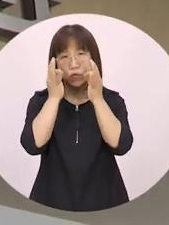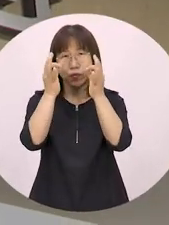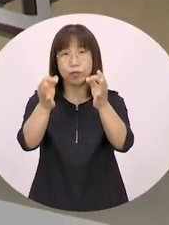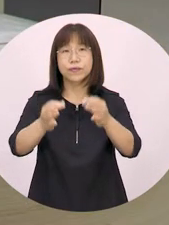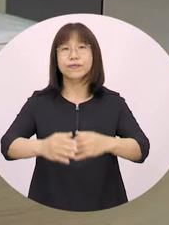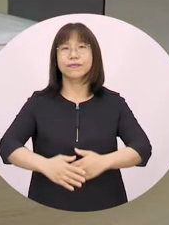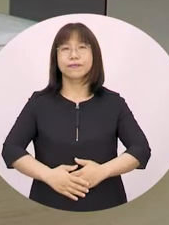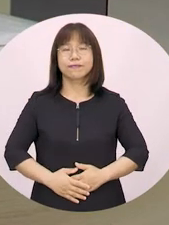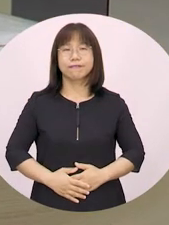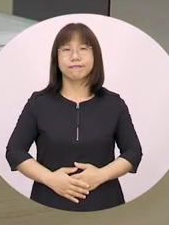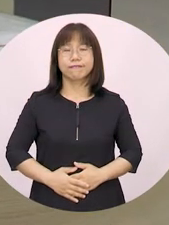있습니다